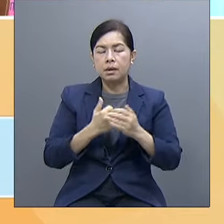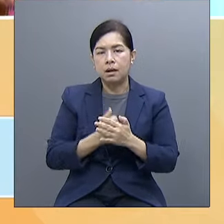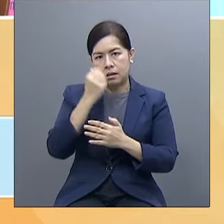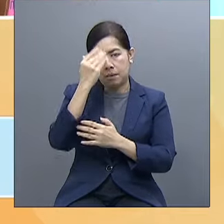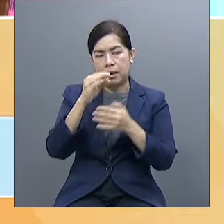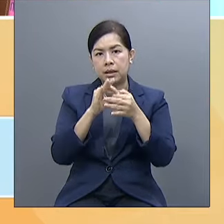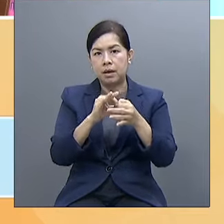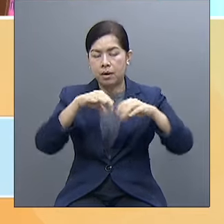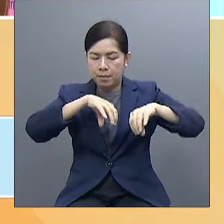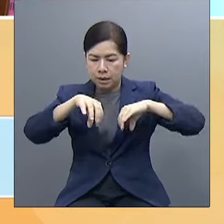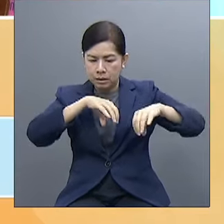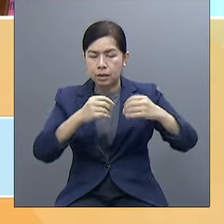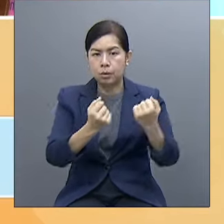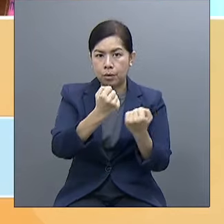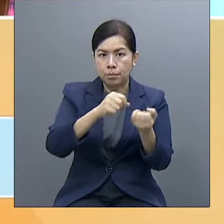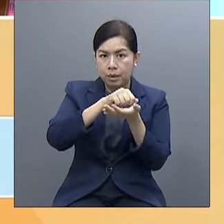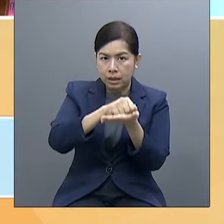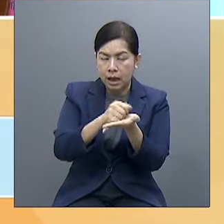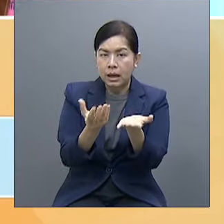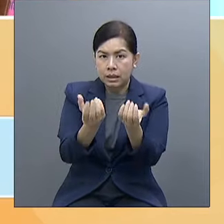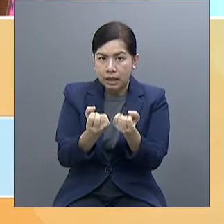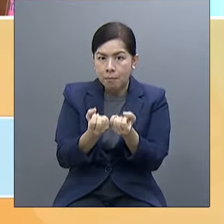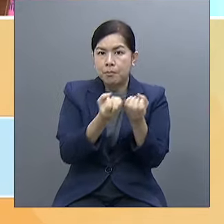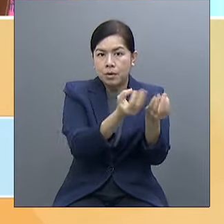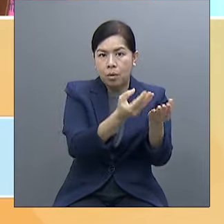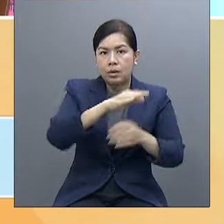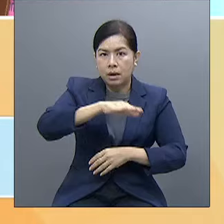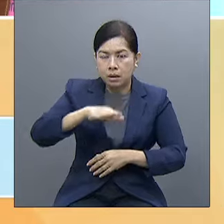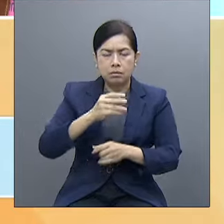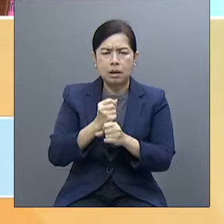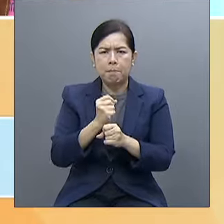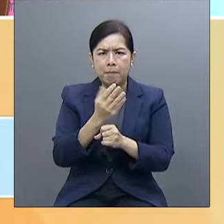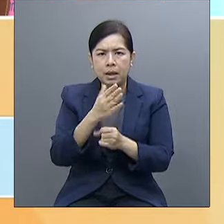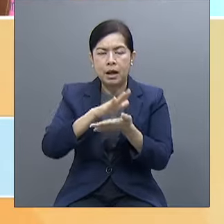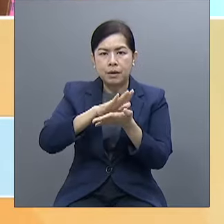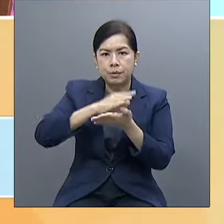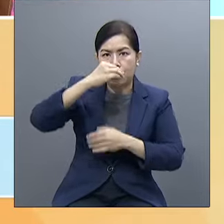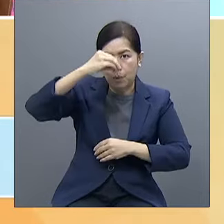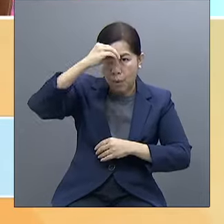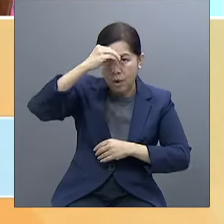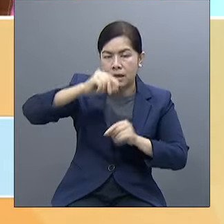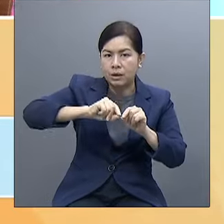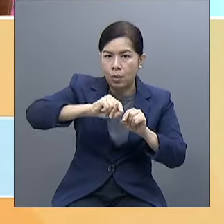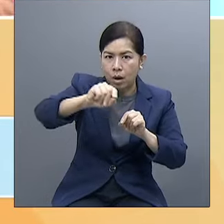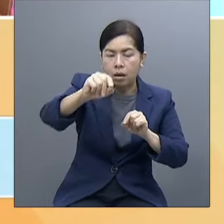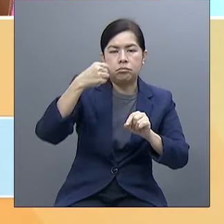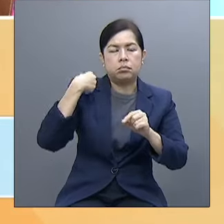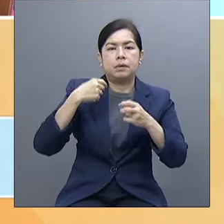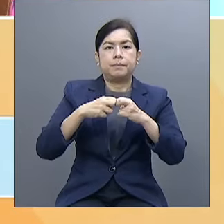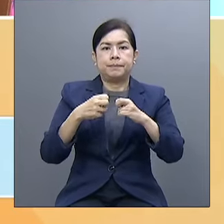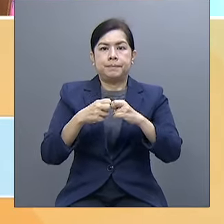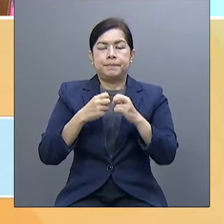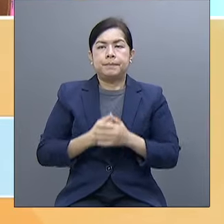นรถรับส่งนักเรียนได้อย่างเป็นระบบแล้วโรงเรียนอยู่ไกลกระบวนการนี้จึงเกิดภาวะที่เราไม่สามารถจัด